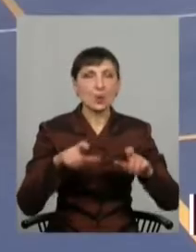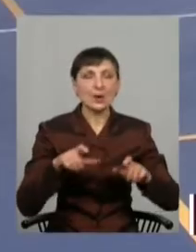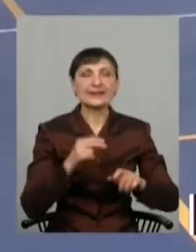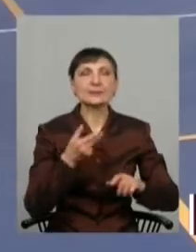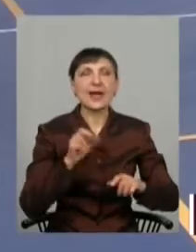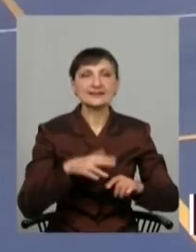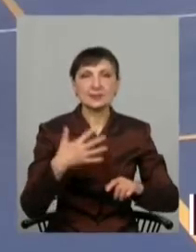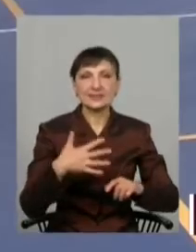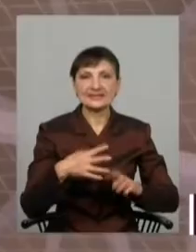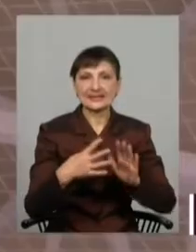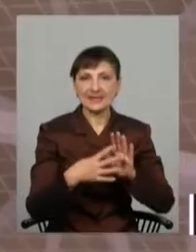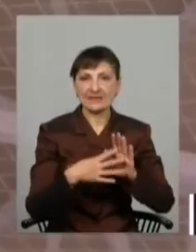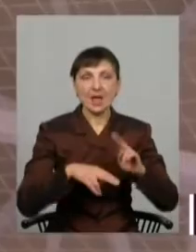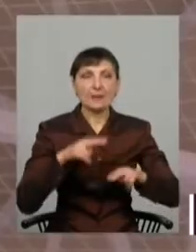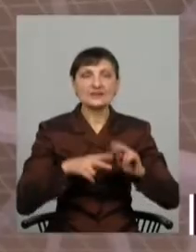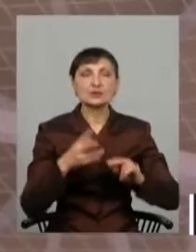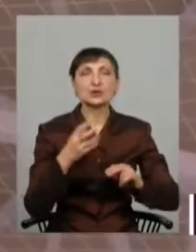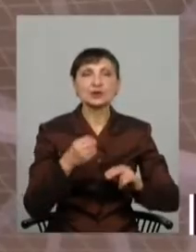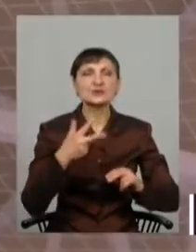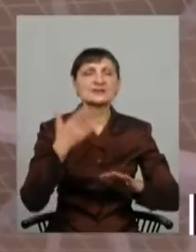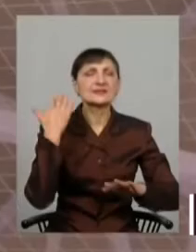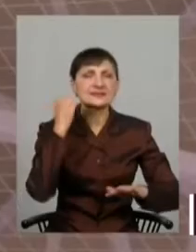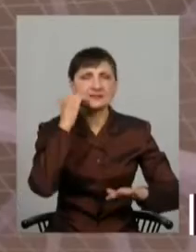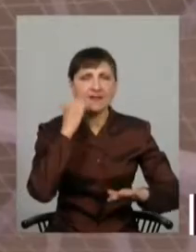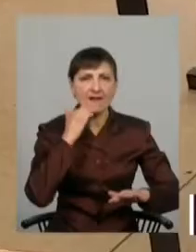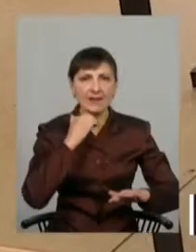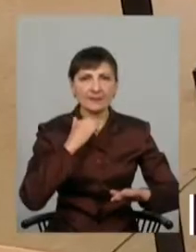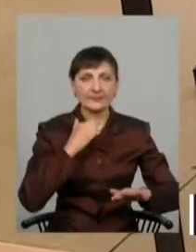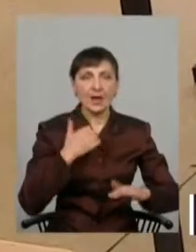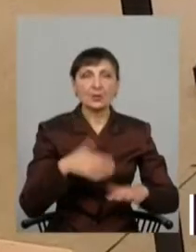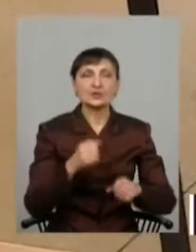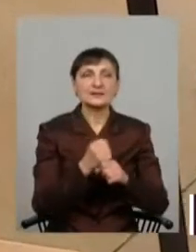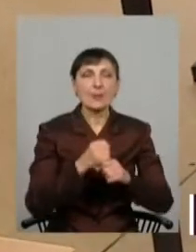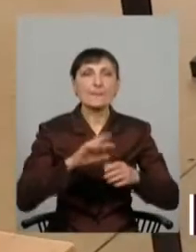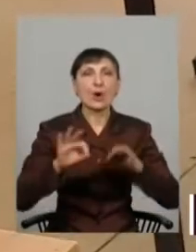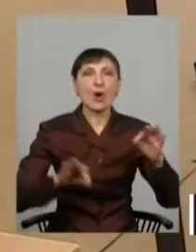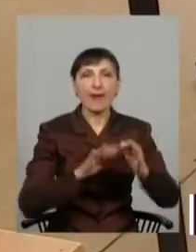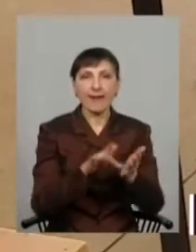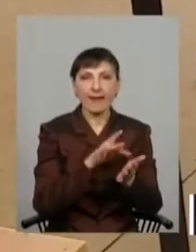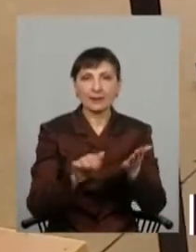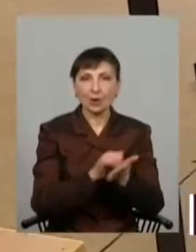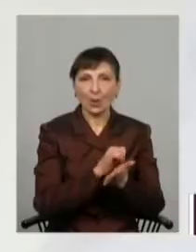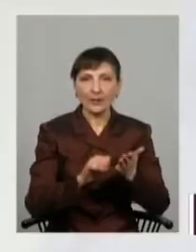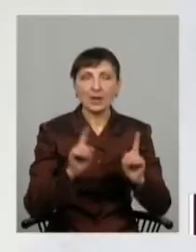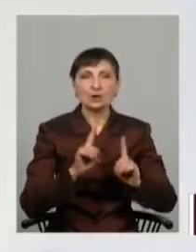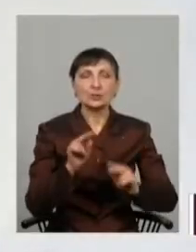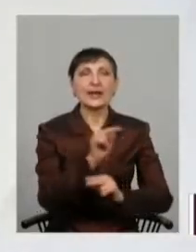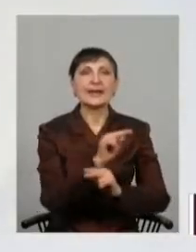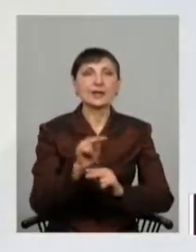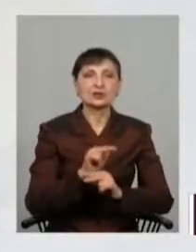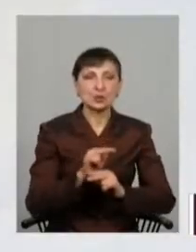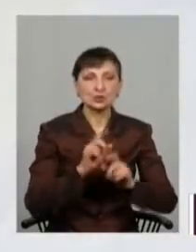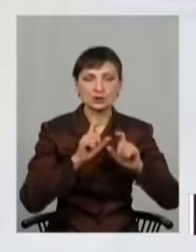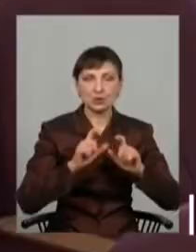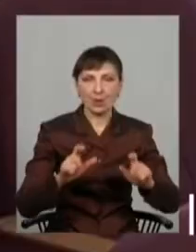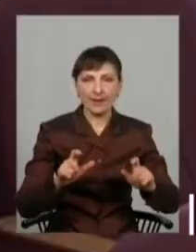гимназии номер 59, построенной еще в 30-е годы прошлого столетия, разрабатывается проектно-сметная документация по реконструкции